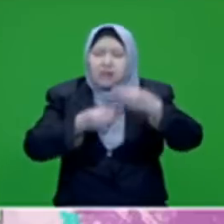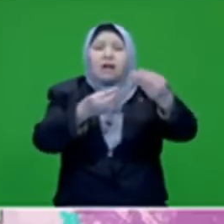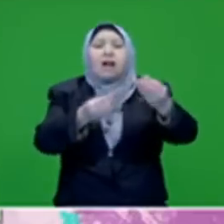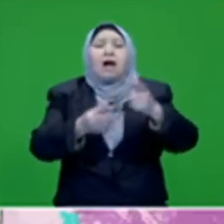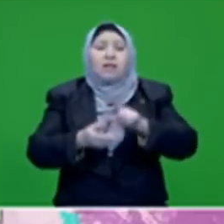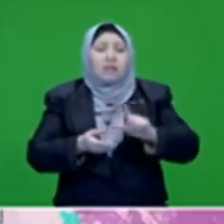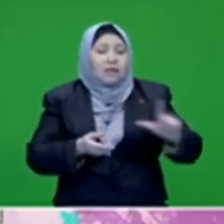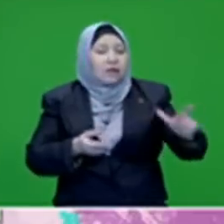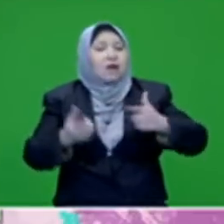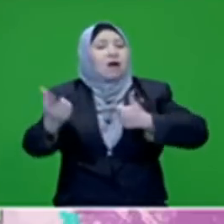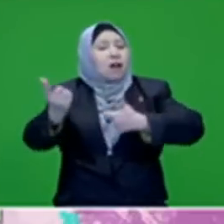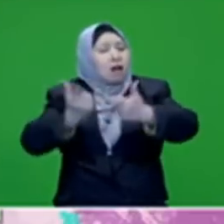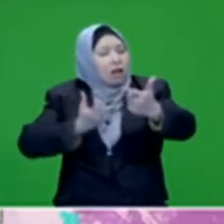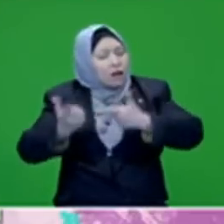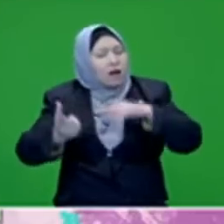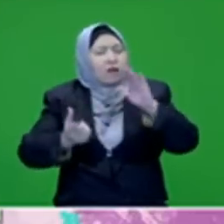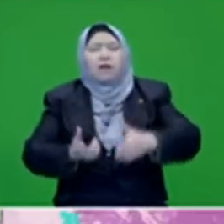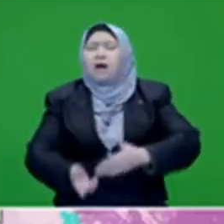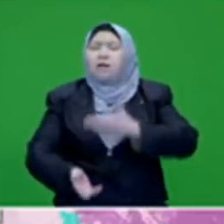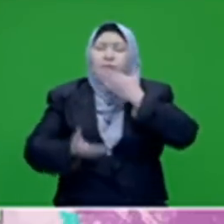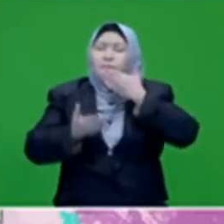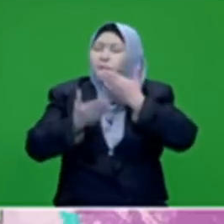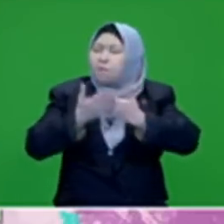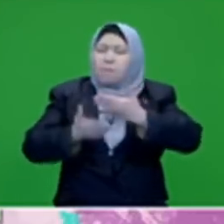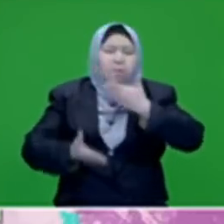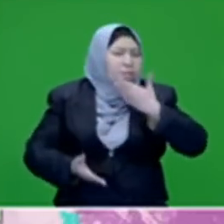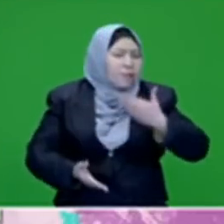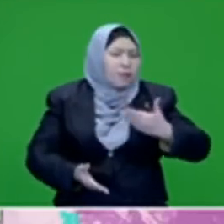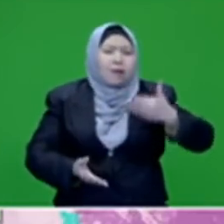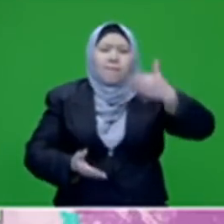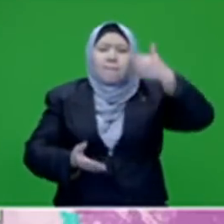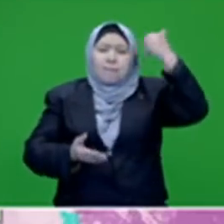أكرمي مثواه عسى